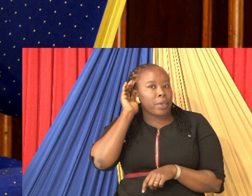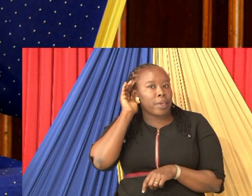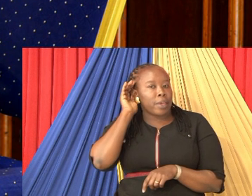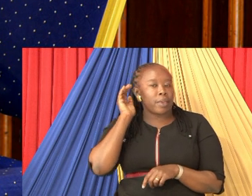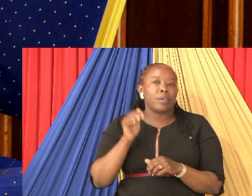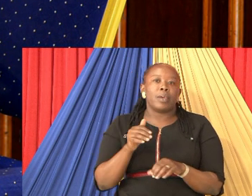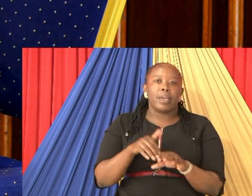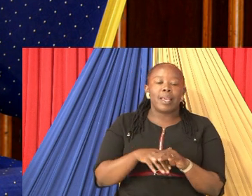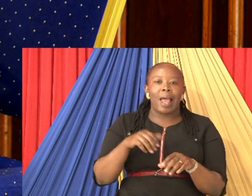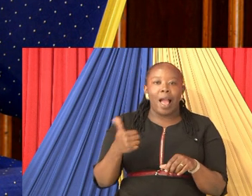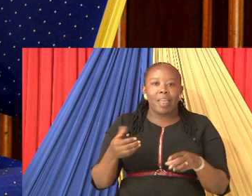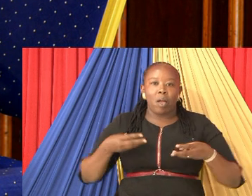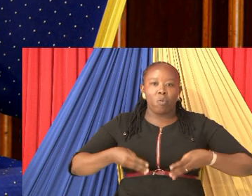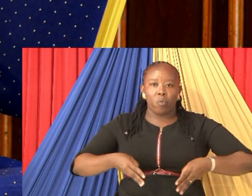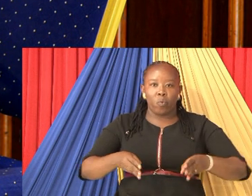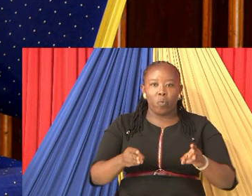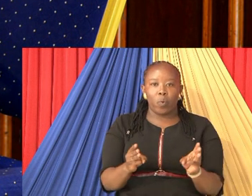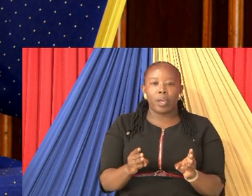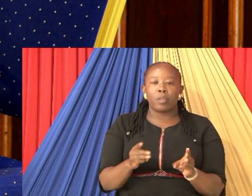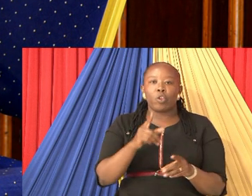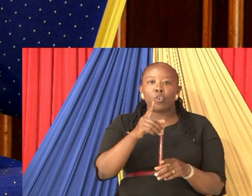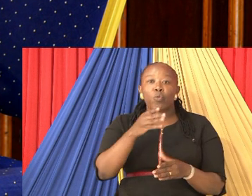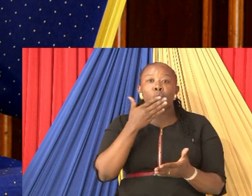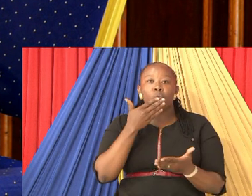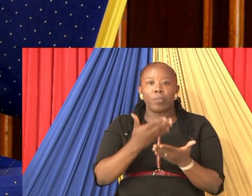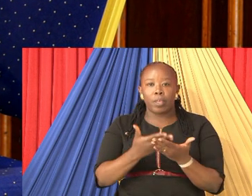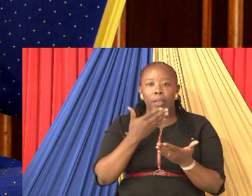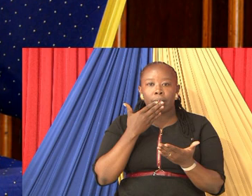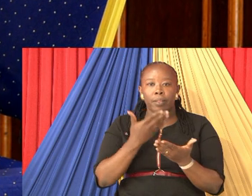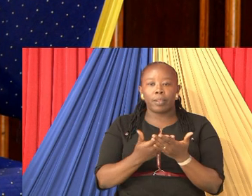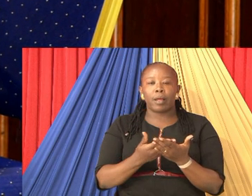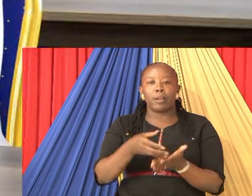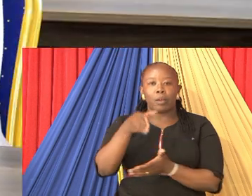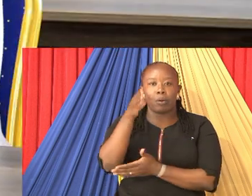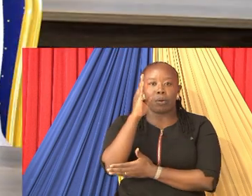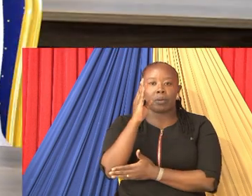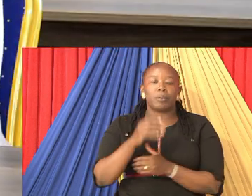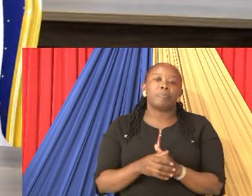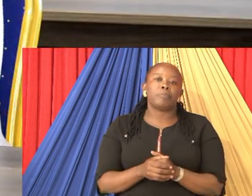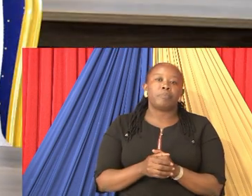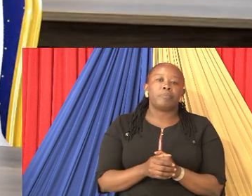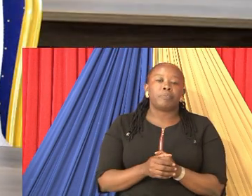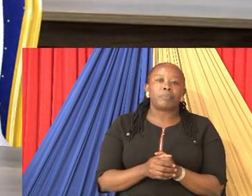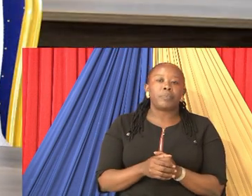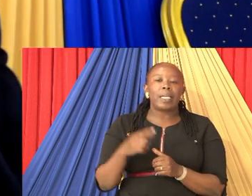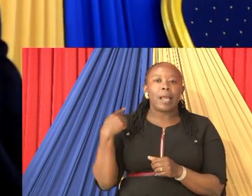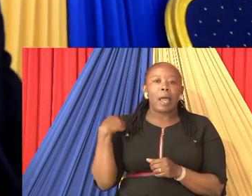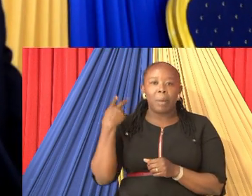nyingine unatumika kumshukuru Mungu. You are becoming grateful to God. Jambo la